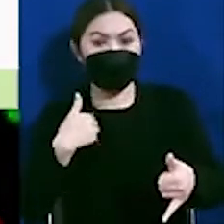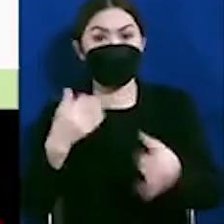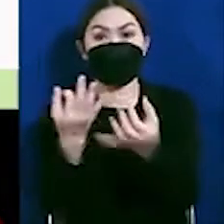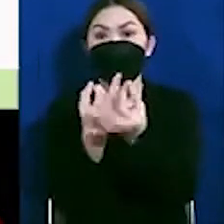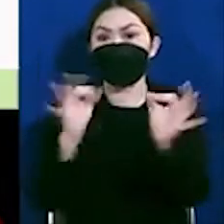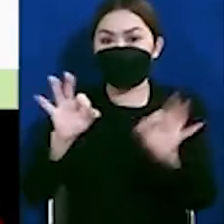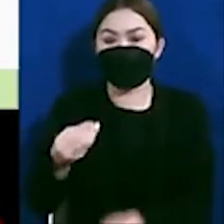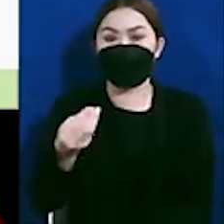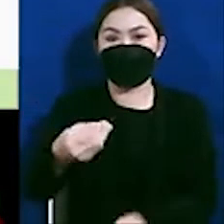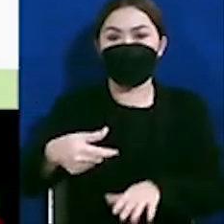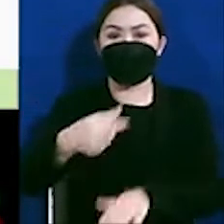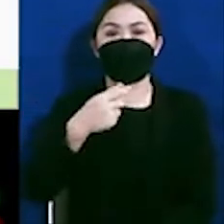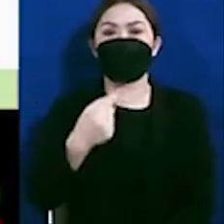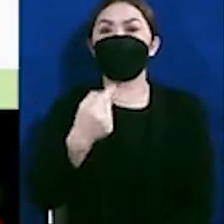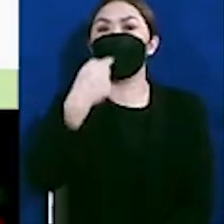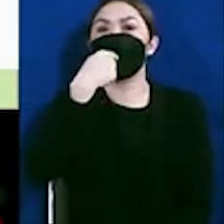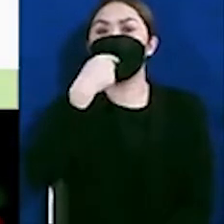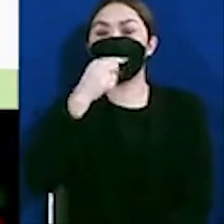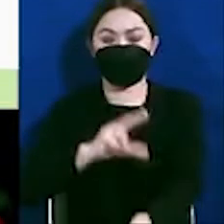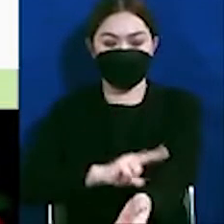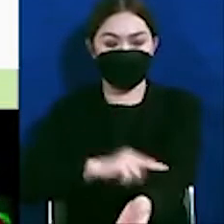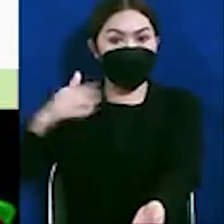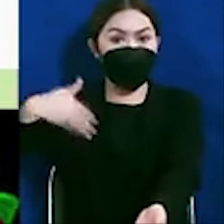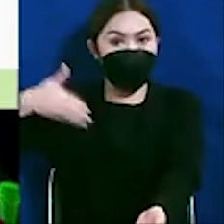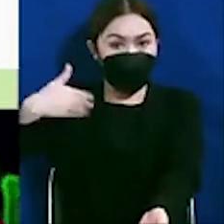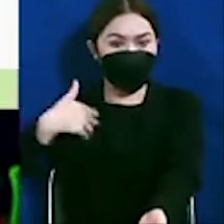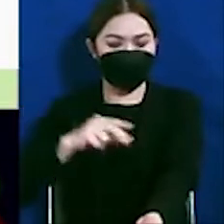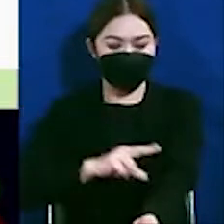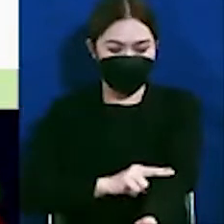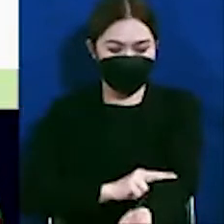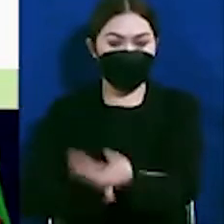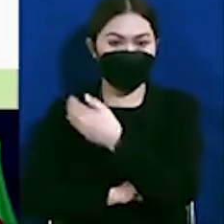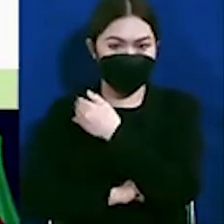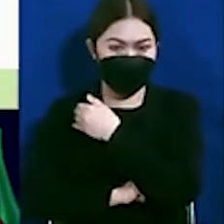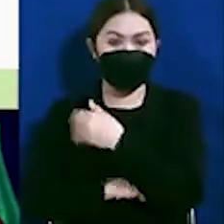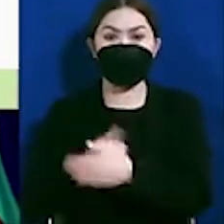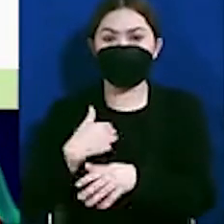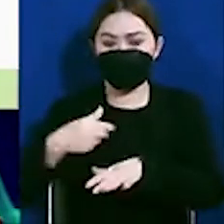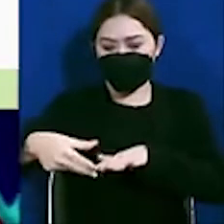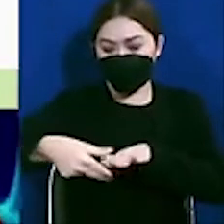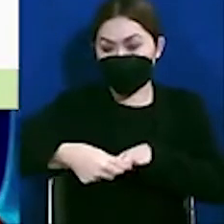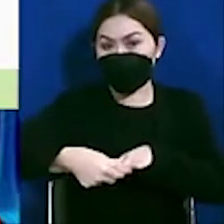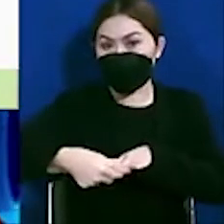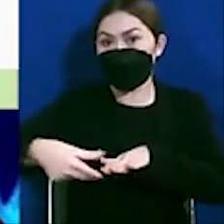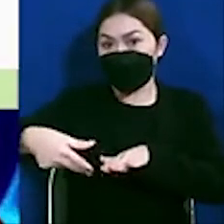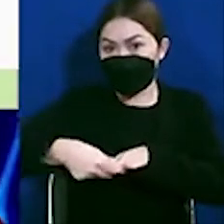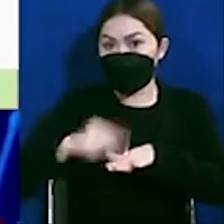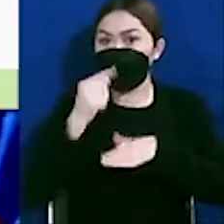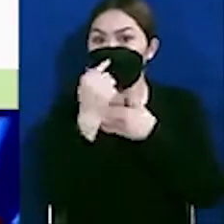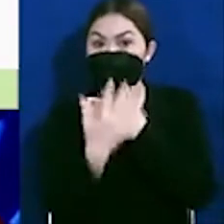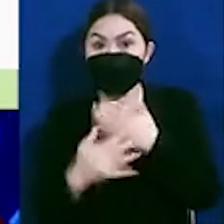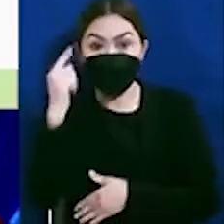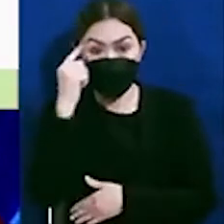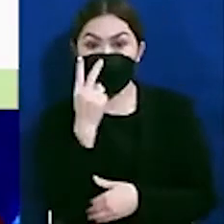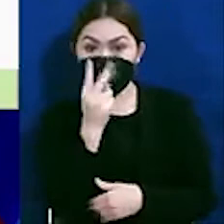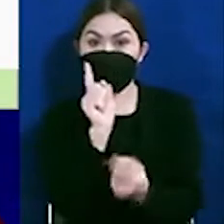ที่วัดไข้หรือปลอดนะครับเทอร์โมมิเตอร์นี้ให้ฉันวัดไข้กับเครื่องวัดออกซิเจนในกระแสเลือดผมก็จะพี่น้องประชาชน